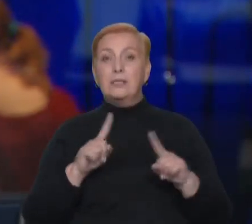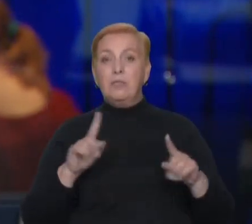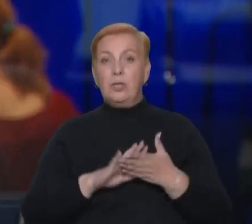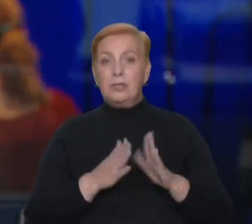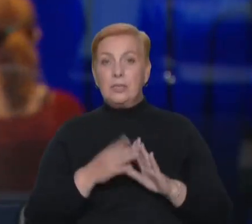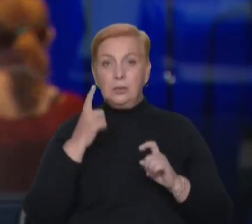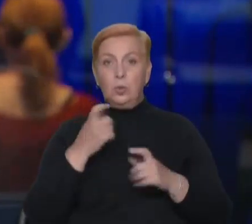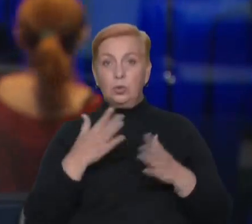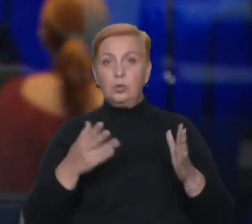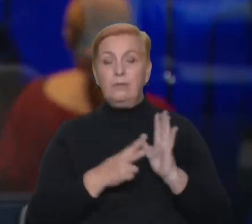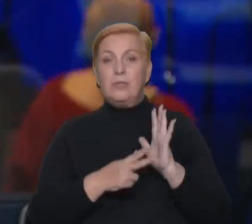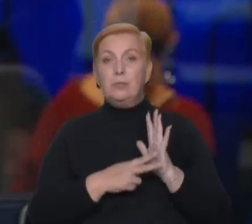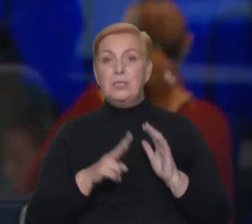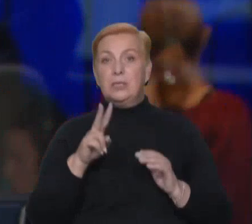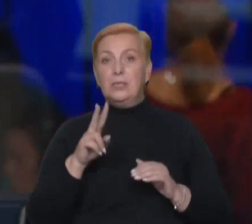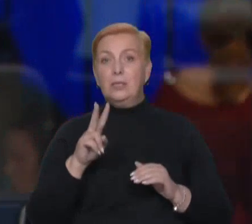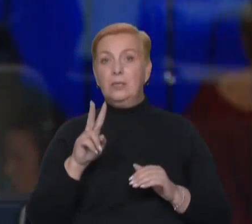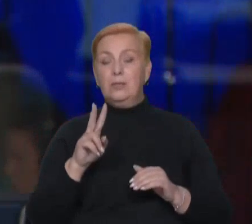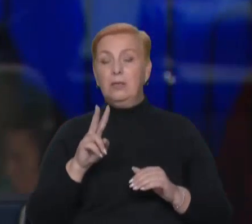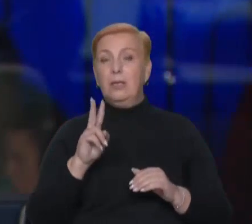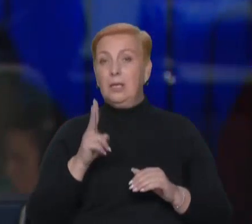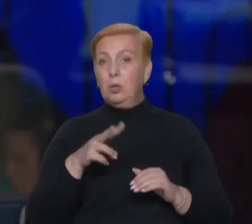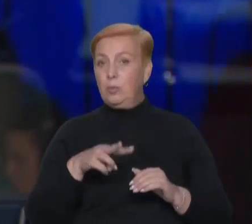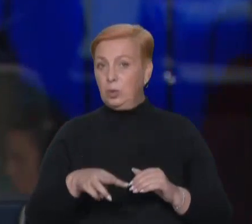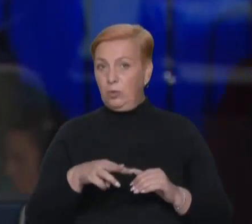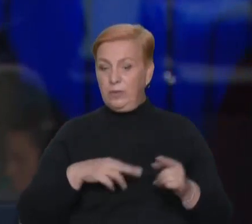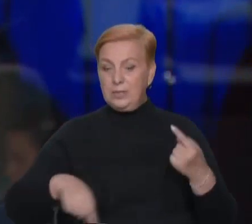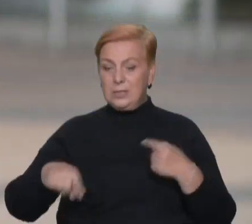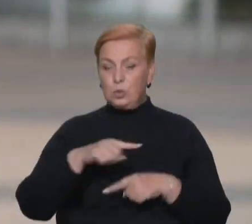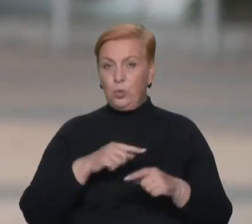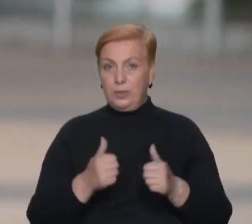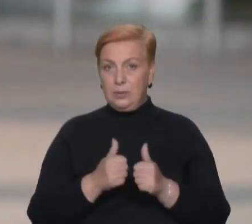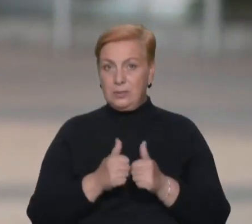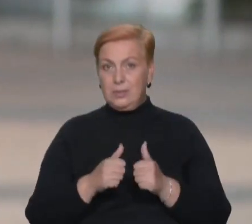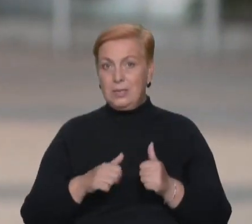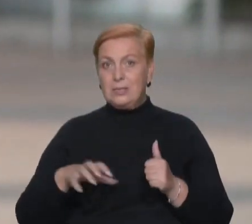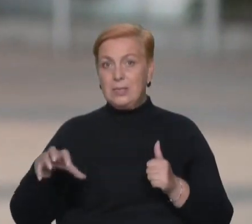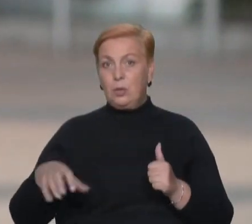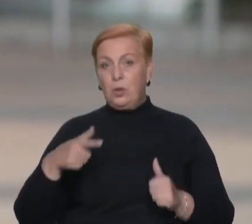прилеглій 80-кілометровій сектором Гази зоні.